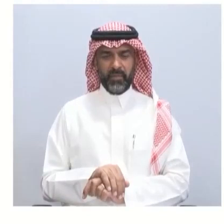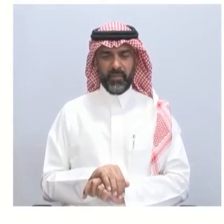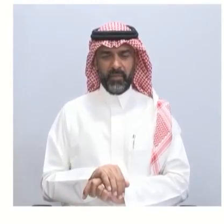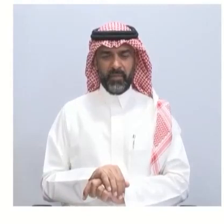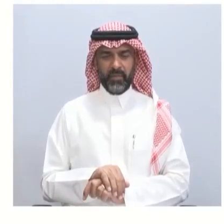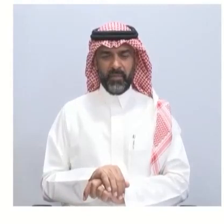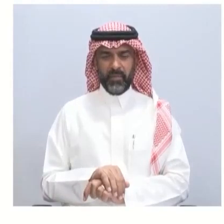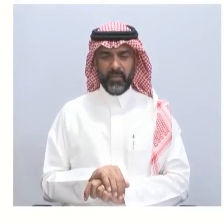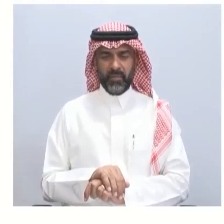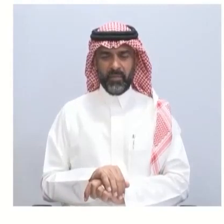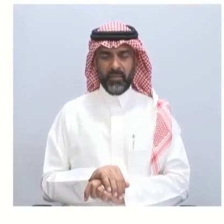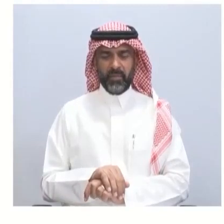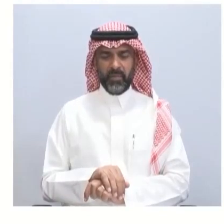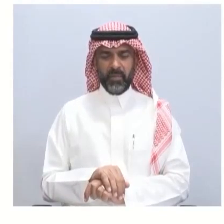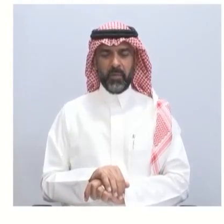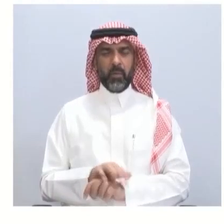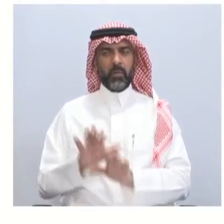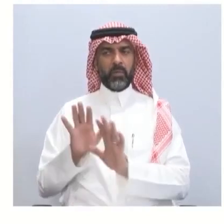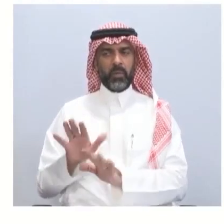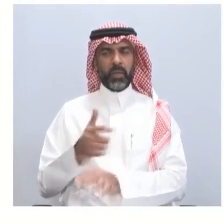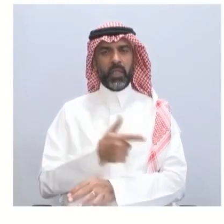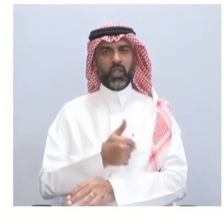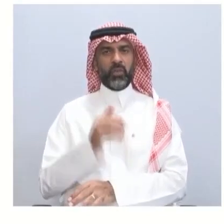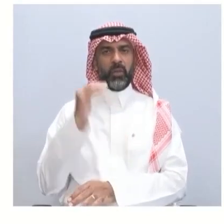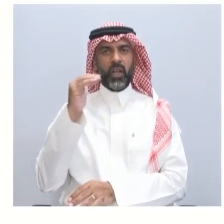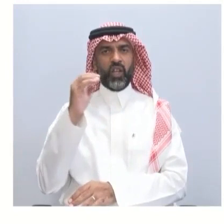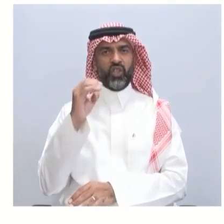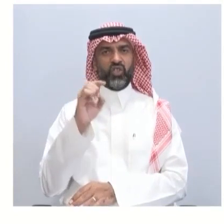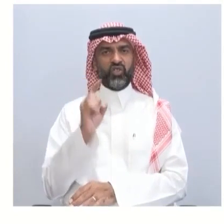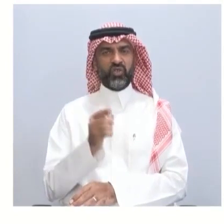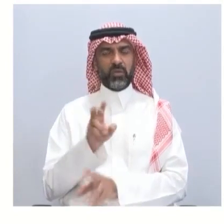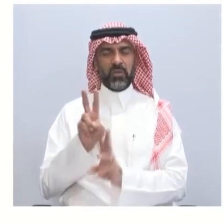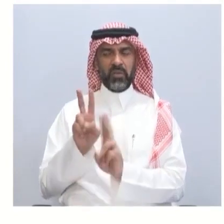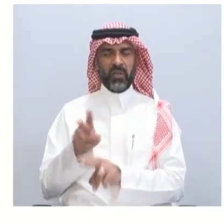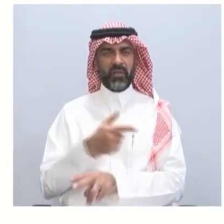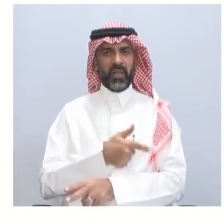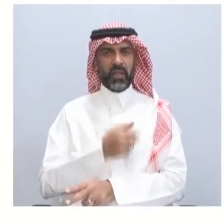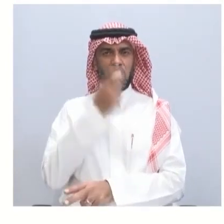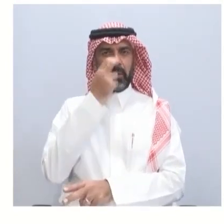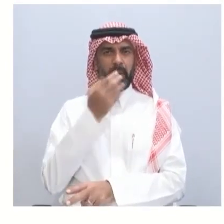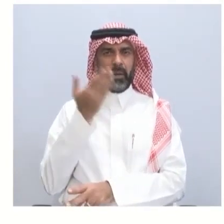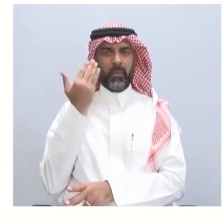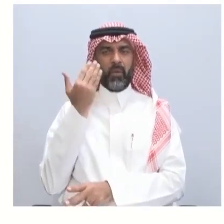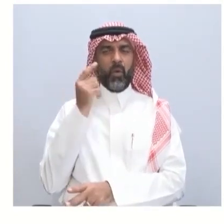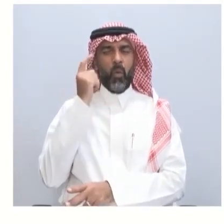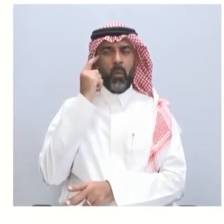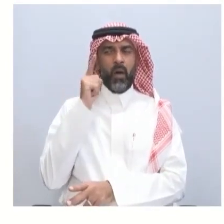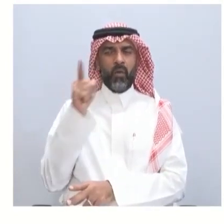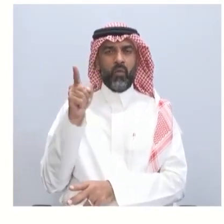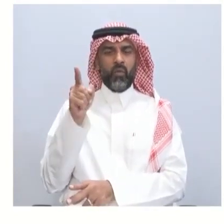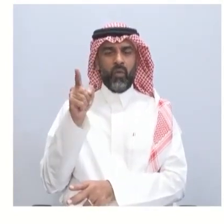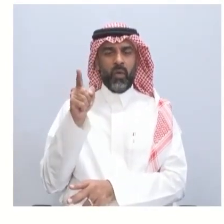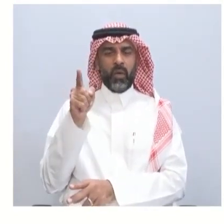حجر لشهرتها القديمه واستمرت ابنائي وبنات الطلاب انها تعرف بانها